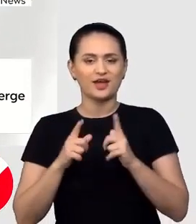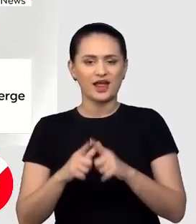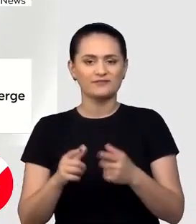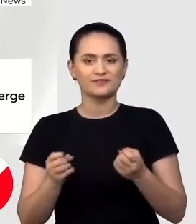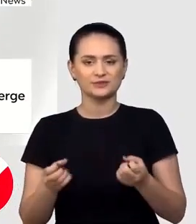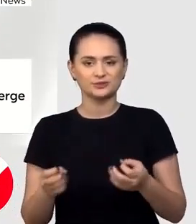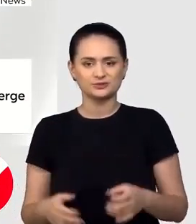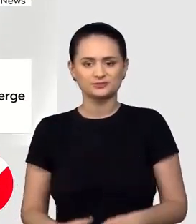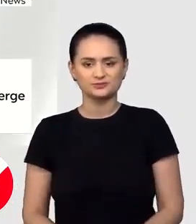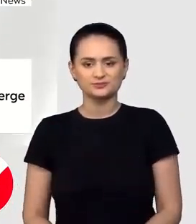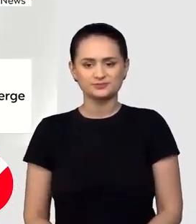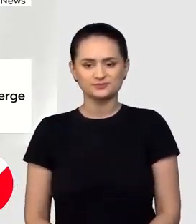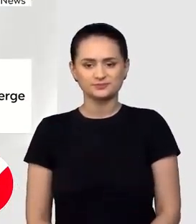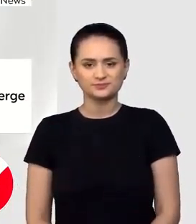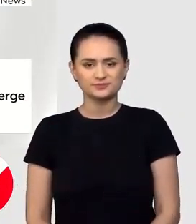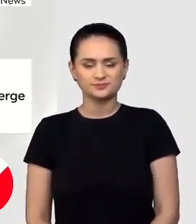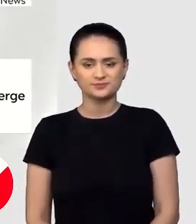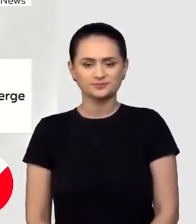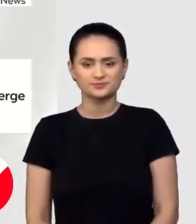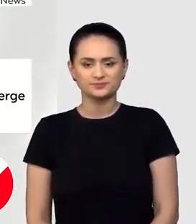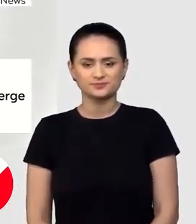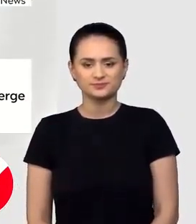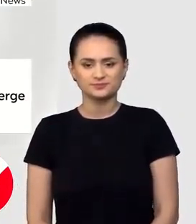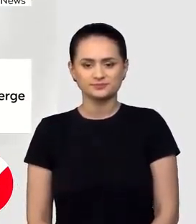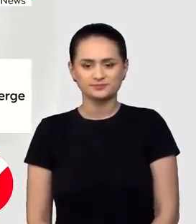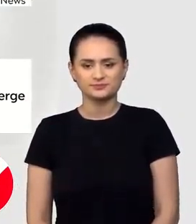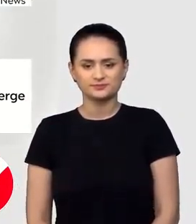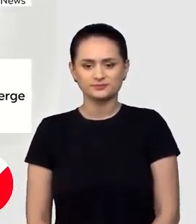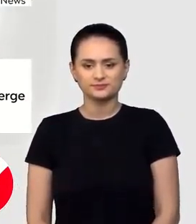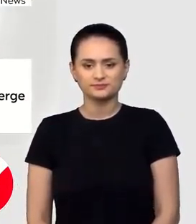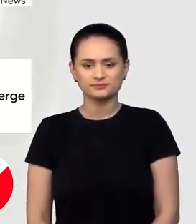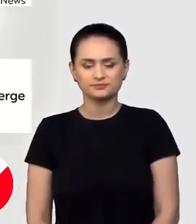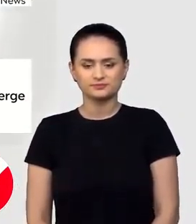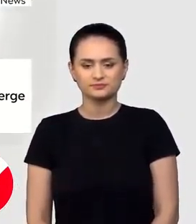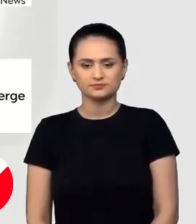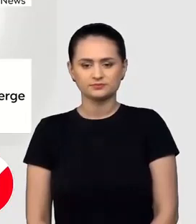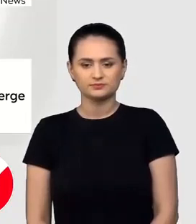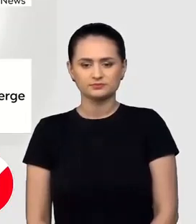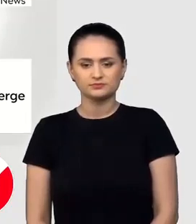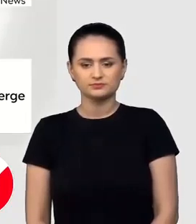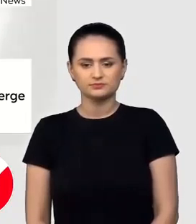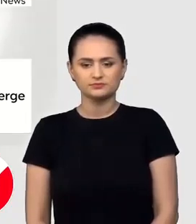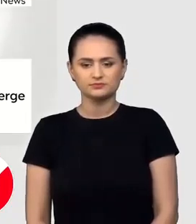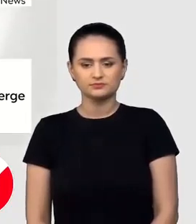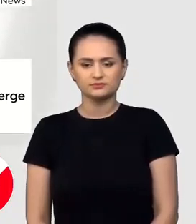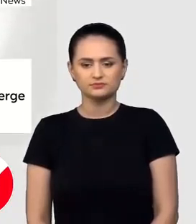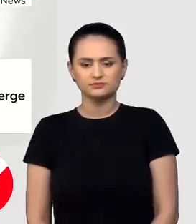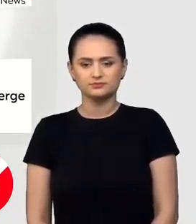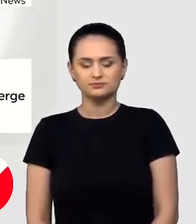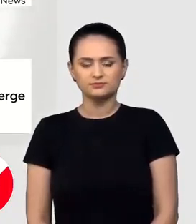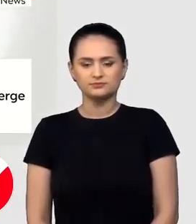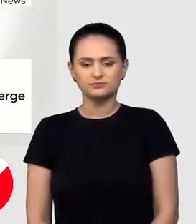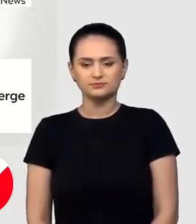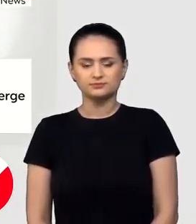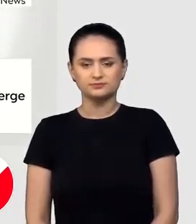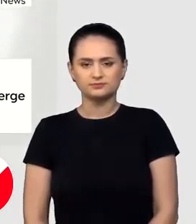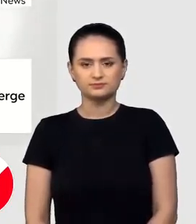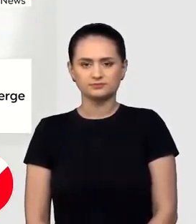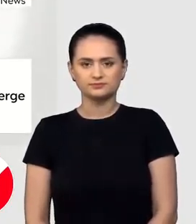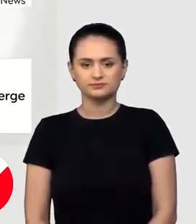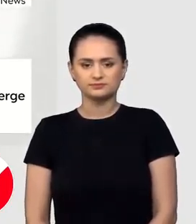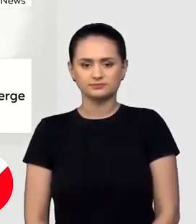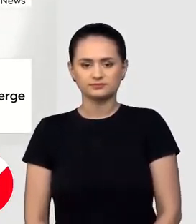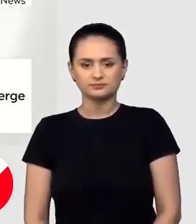Life News. Bine te-am găsit, Monica! Alice, bine te-am găsit. Practic, ce este cel mai important și pe